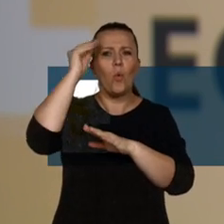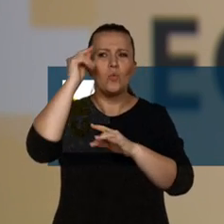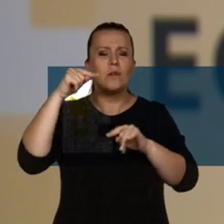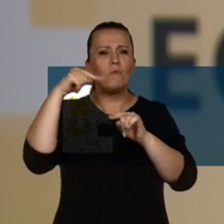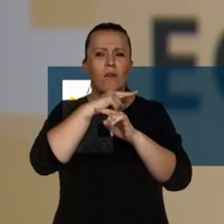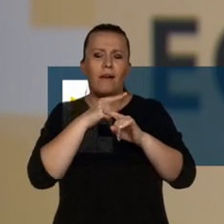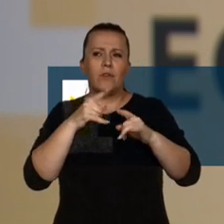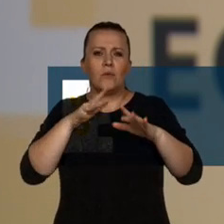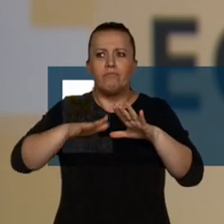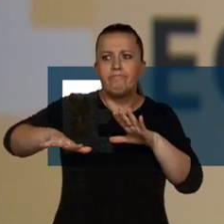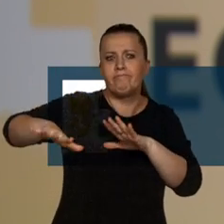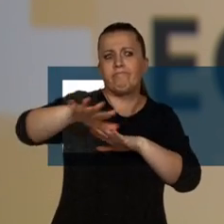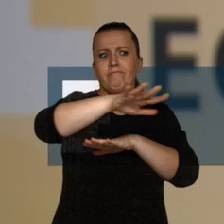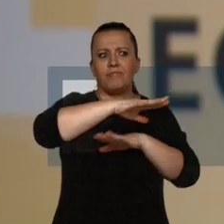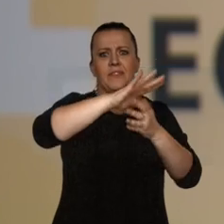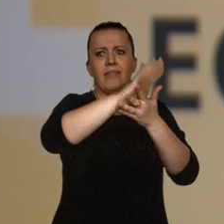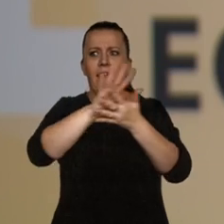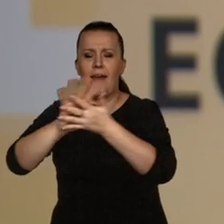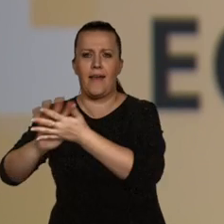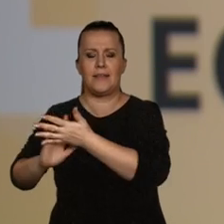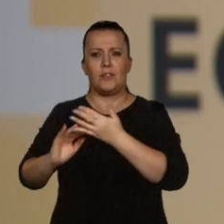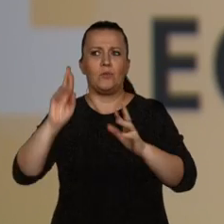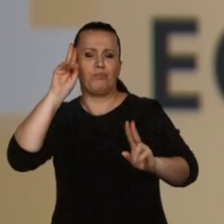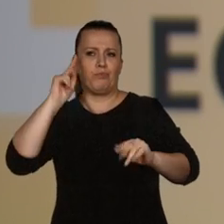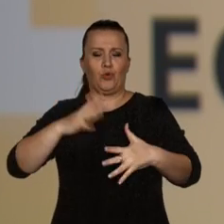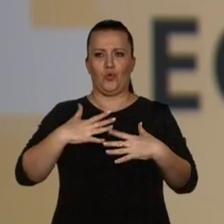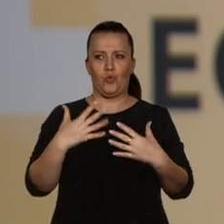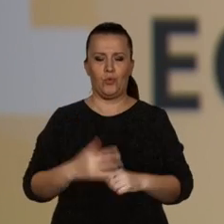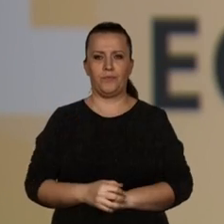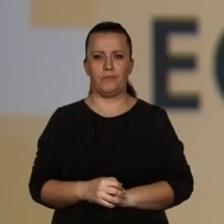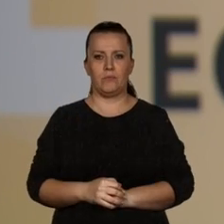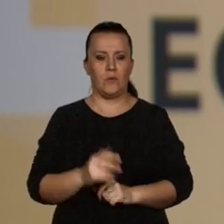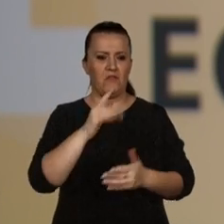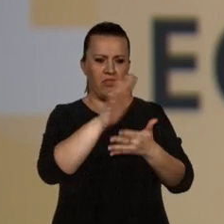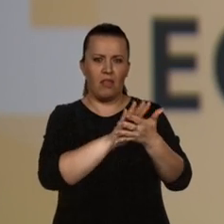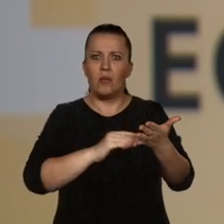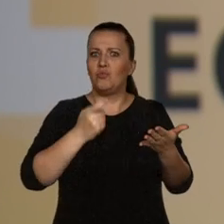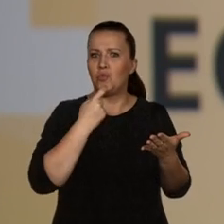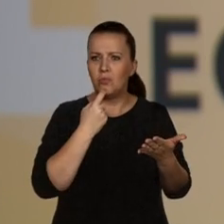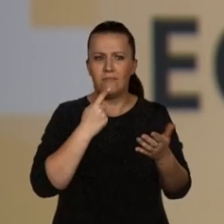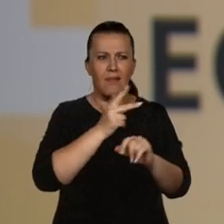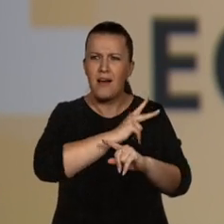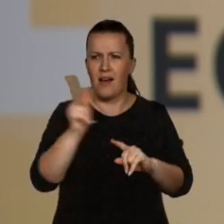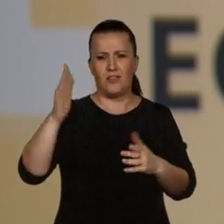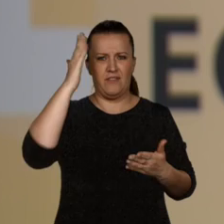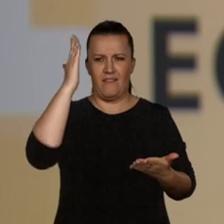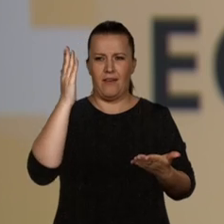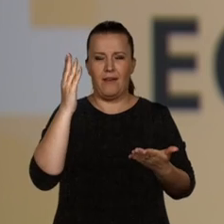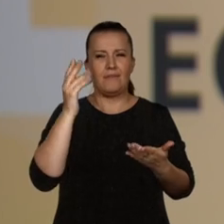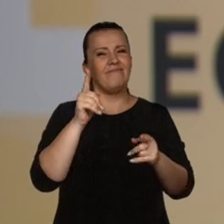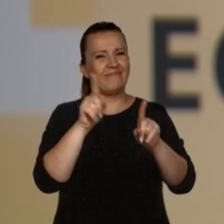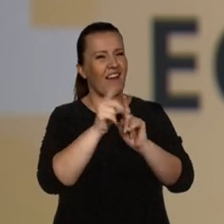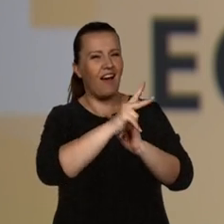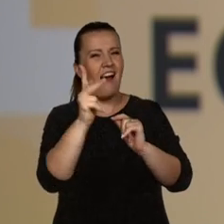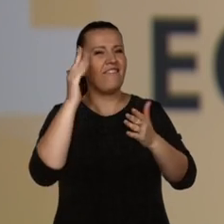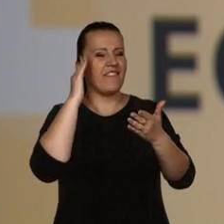rzeczywistości tekstowej. Czym jest tekst, chyba wszyscy wiedzą. Chyba już wszyscy dzisiaj zdają sobie sprawę, że nie tylko to, co zapisane